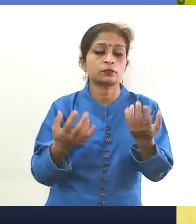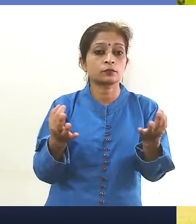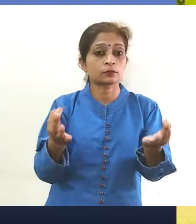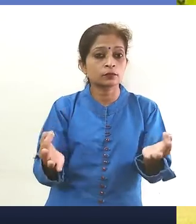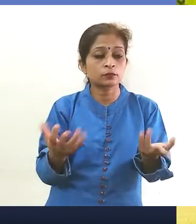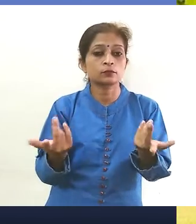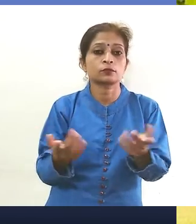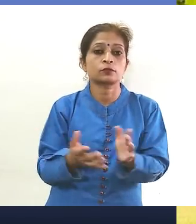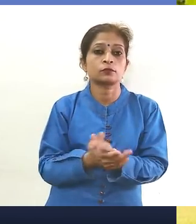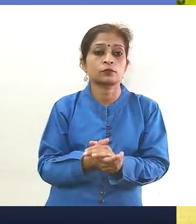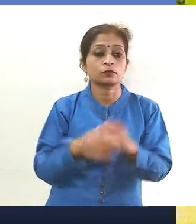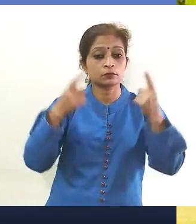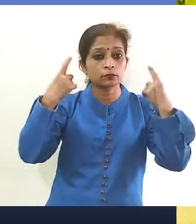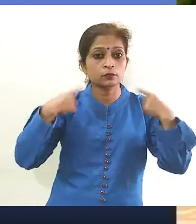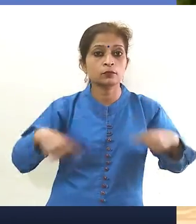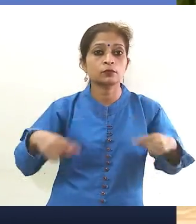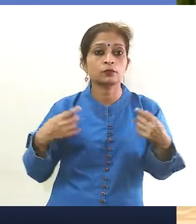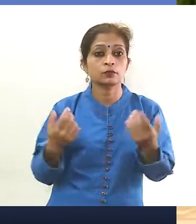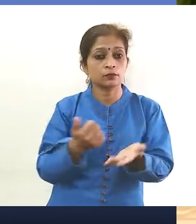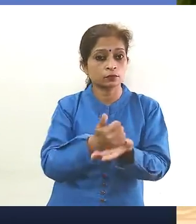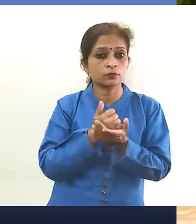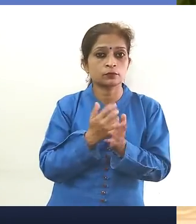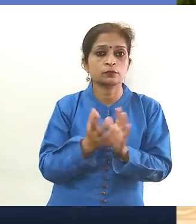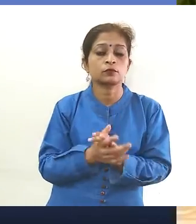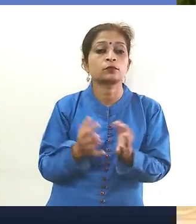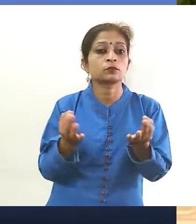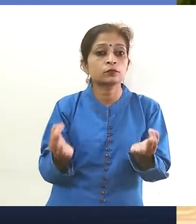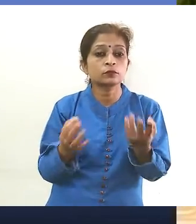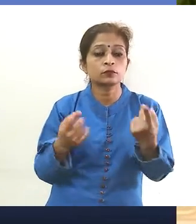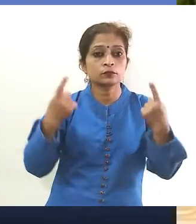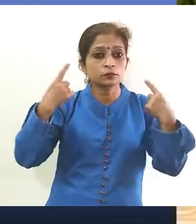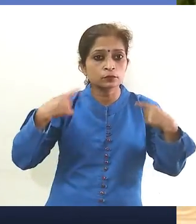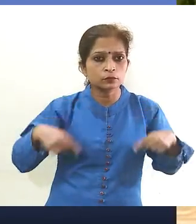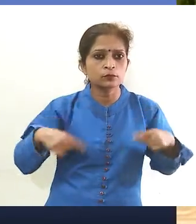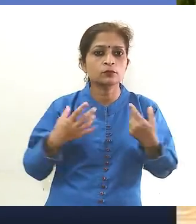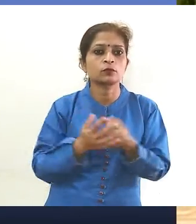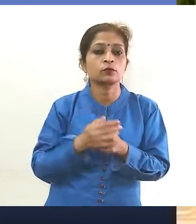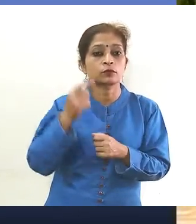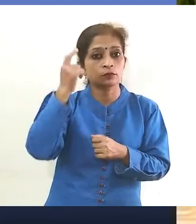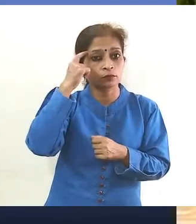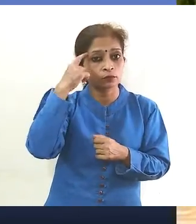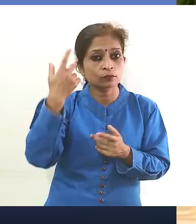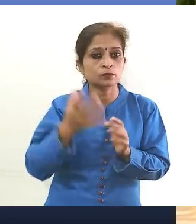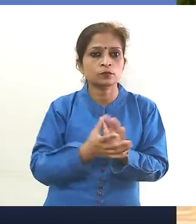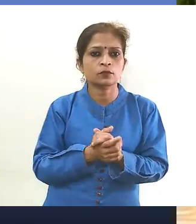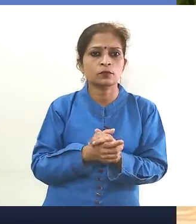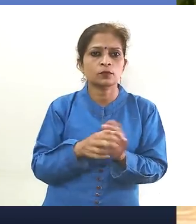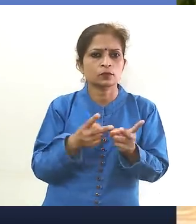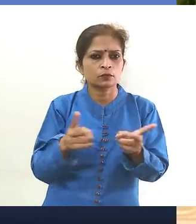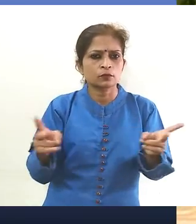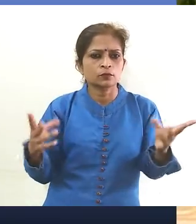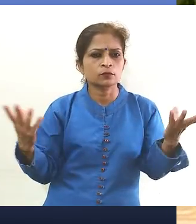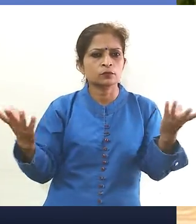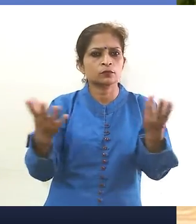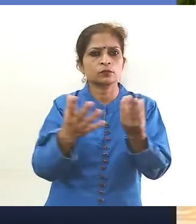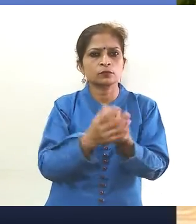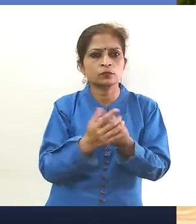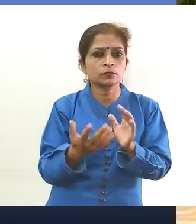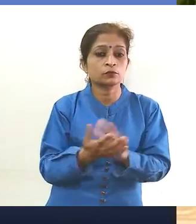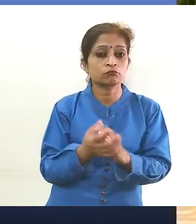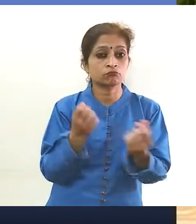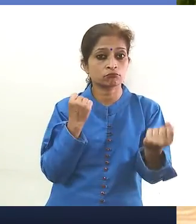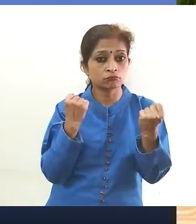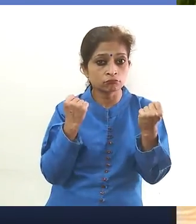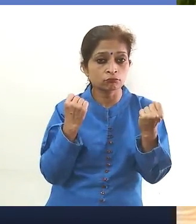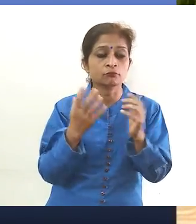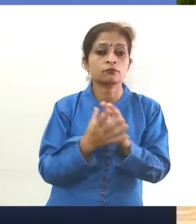है। तो योग के द्वारा हम अपने बॉडी को, माइंड को, अपने थॉट्स, इमोशंस को, एनर्जी को